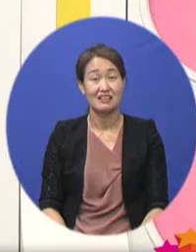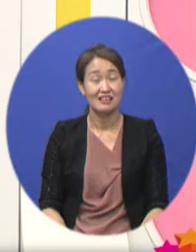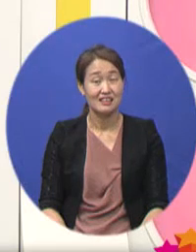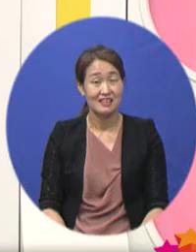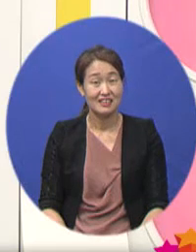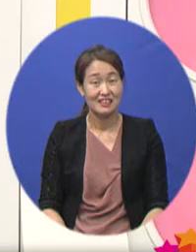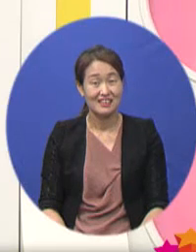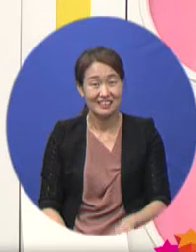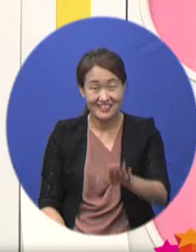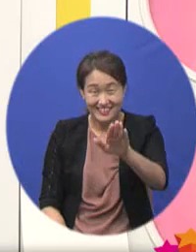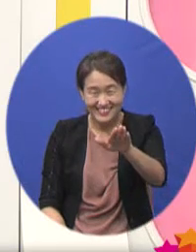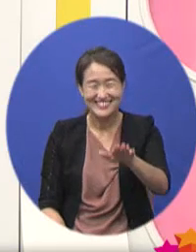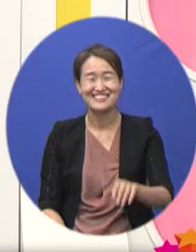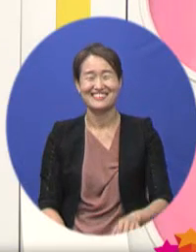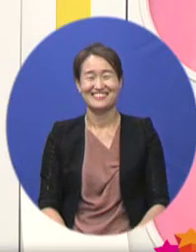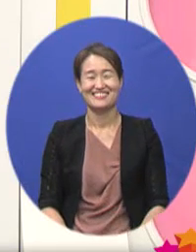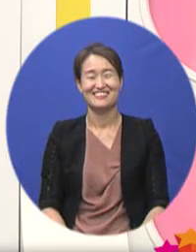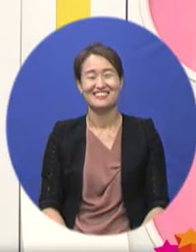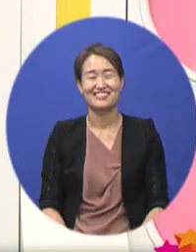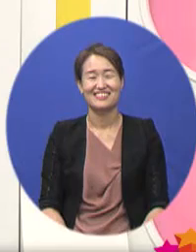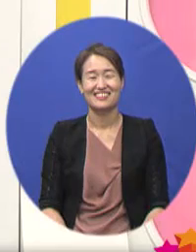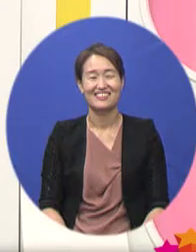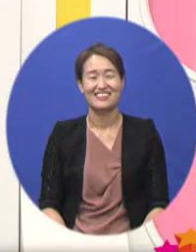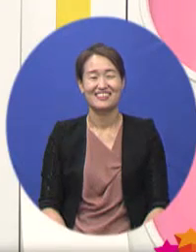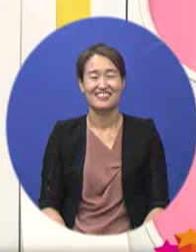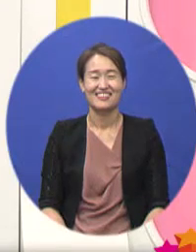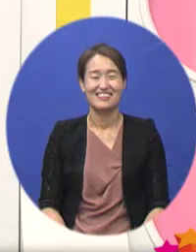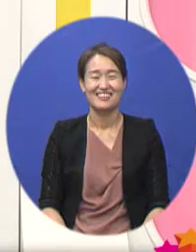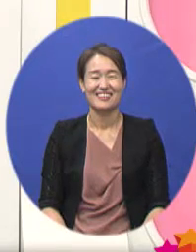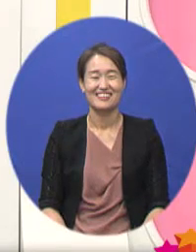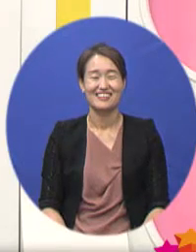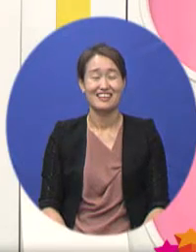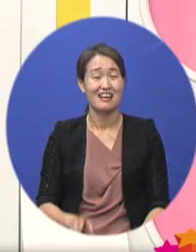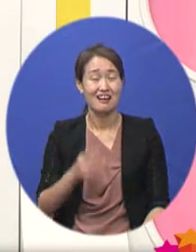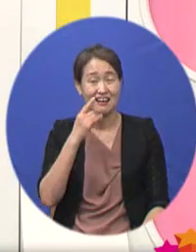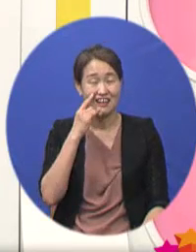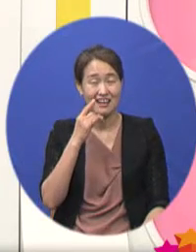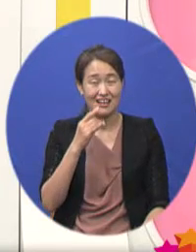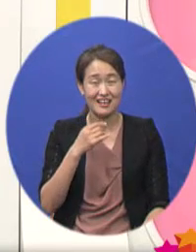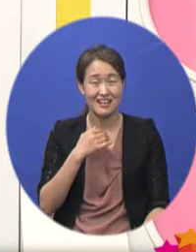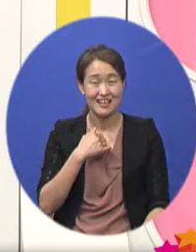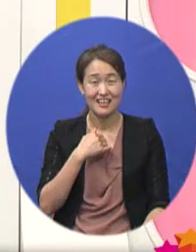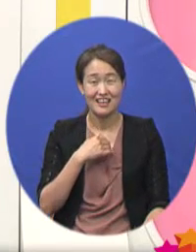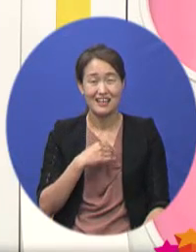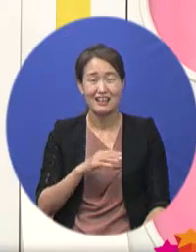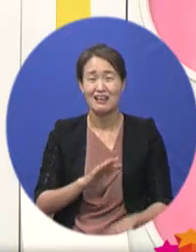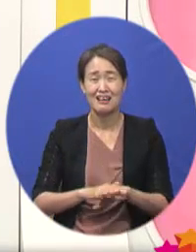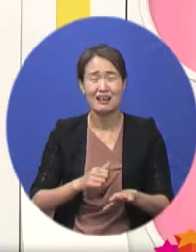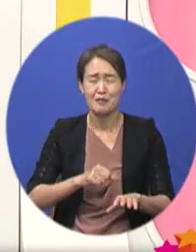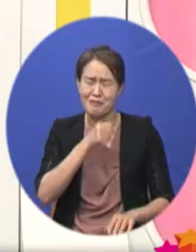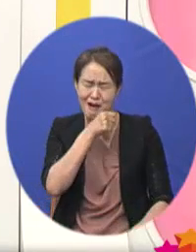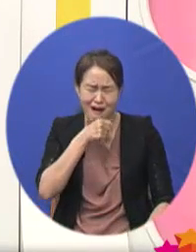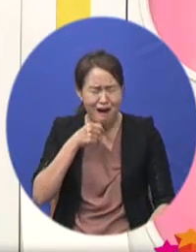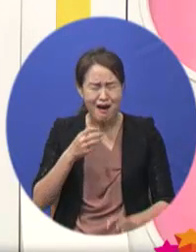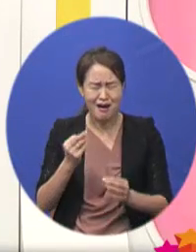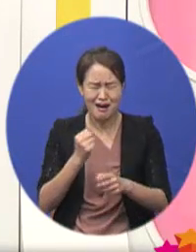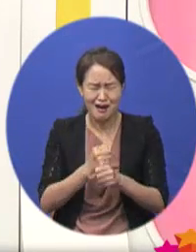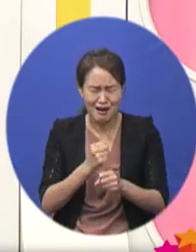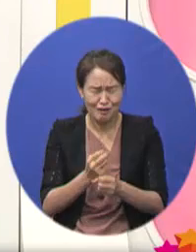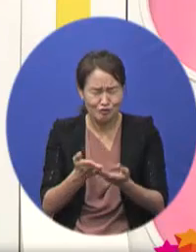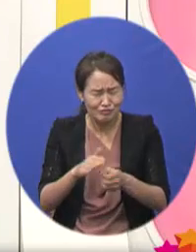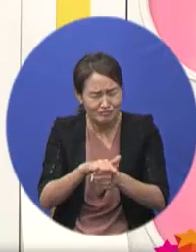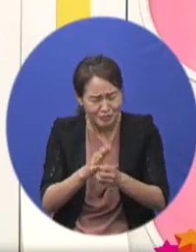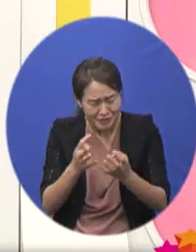네. 어머니. 안녕하세요. 예. 네. 네. 네, 어머니. 예. 손주 맛있는 것 좀 많이 해드리고